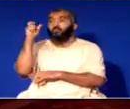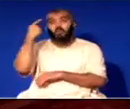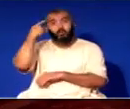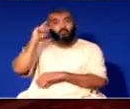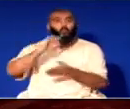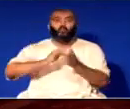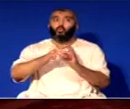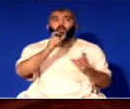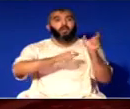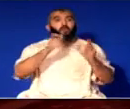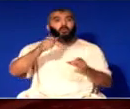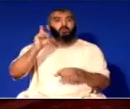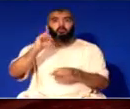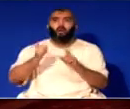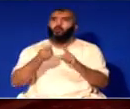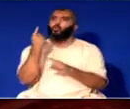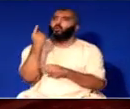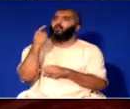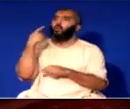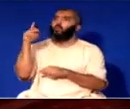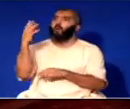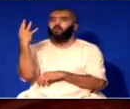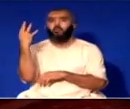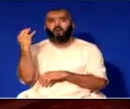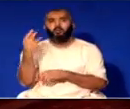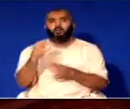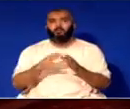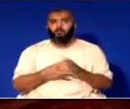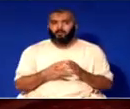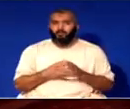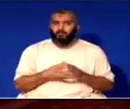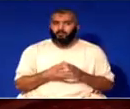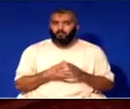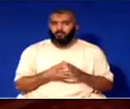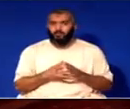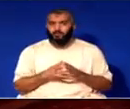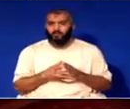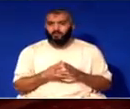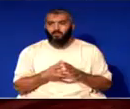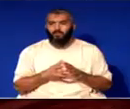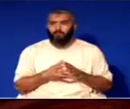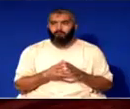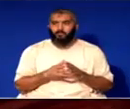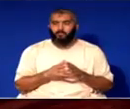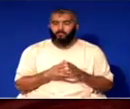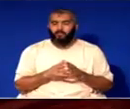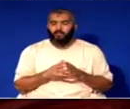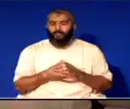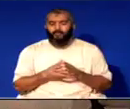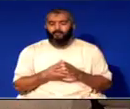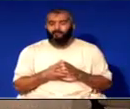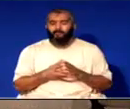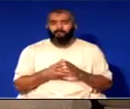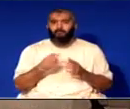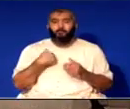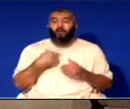تاع الناس الكل ربي يهديهم ان شاء الله، وان المساجد لله فلا تدعو مع الله احد. ما نقدرش